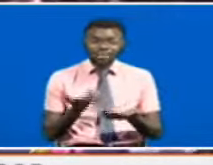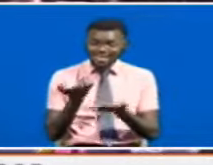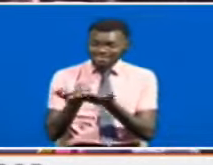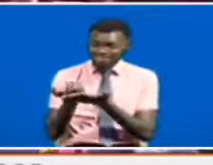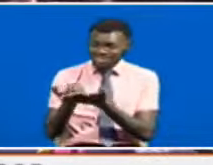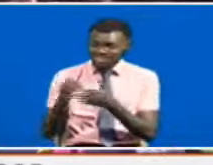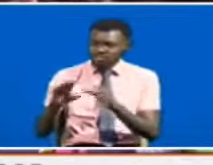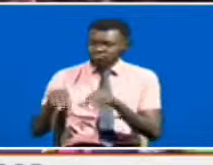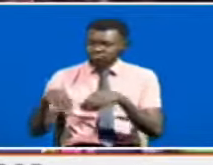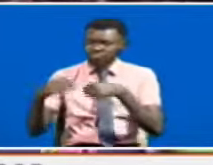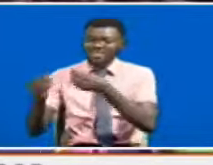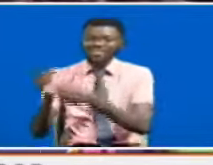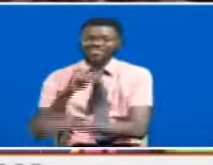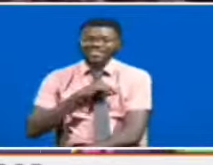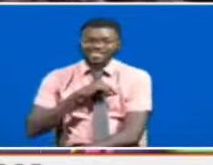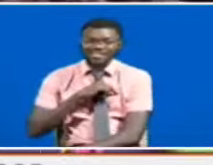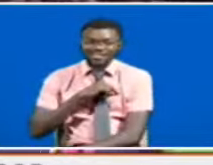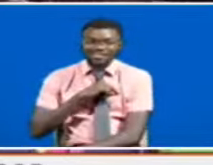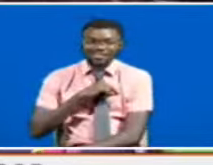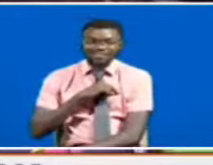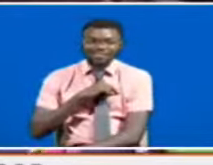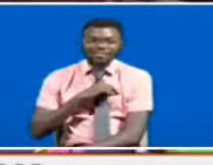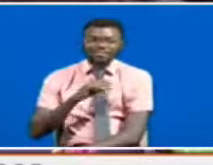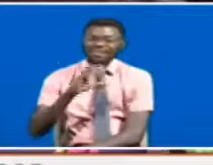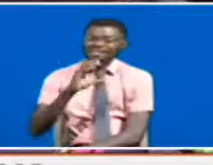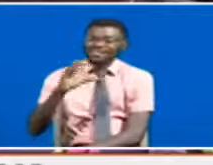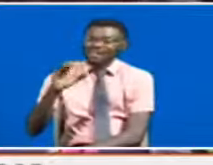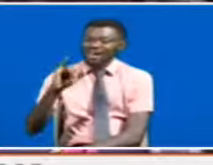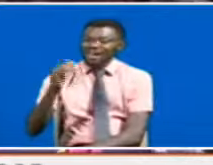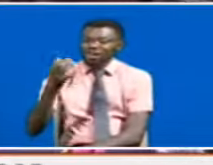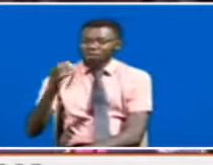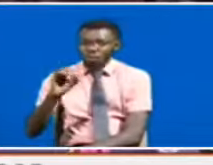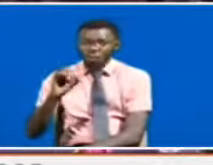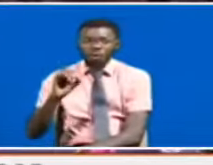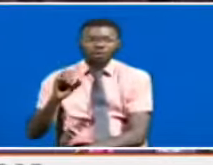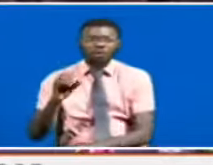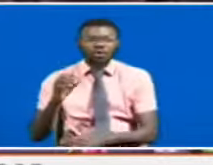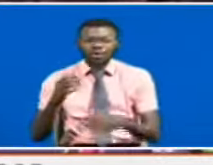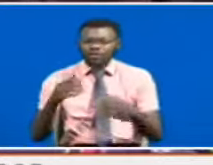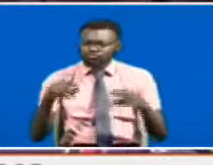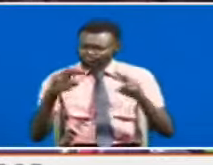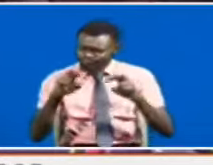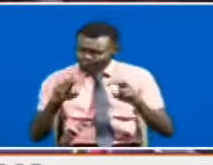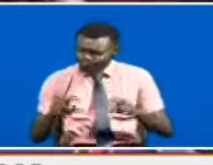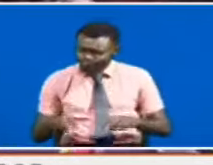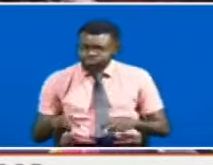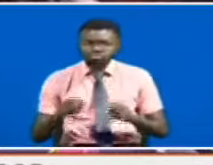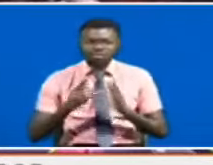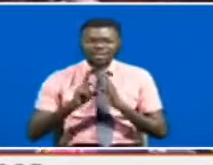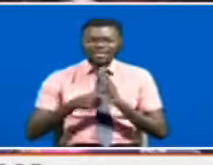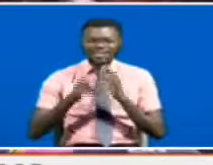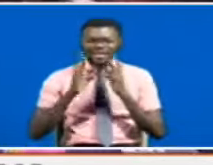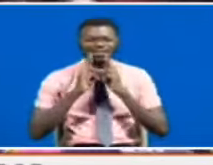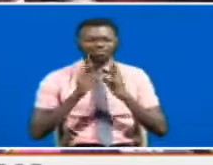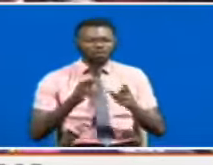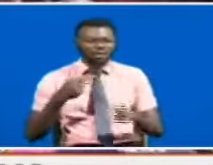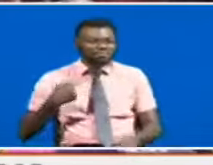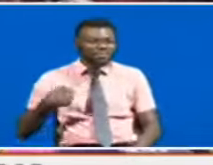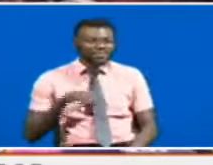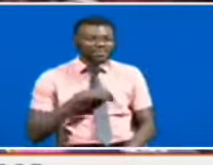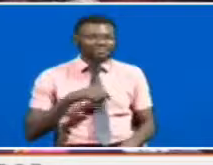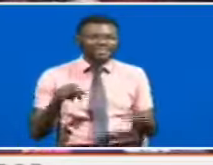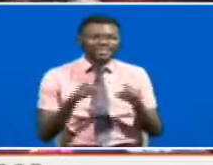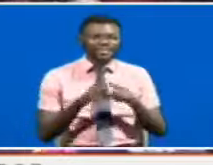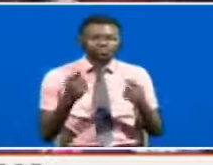Tumesurrender hizo spent cartridges kwa CCIO for ballistic analysis, alafu atatupatia report. Na kulingana